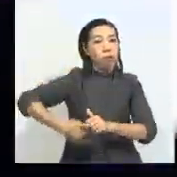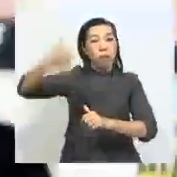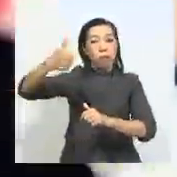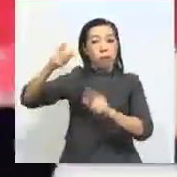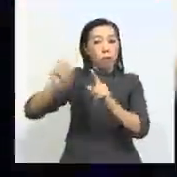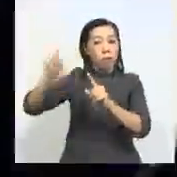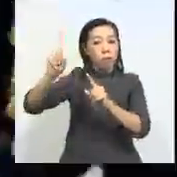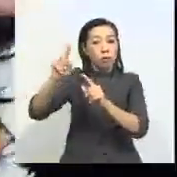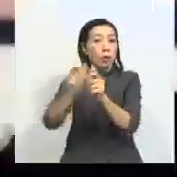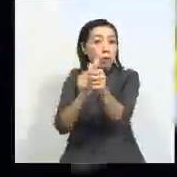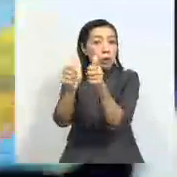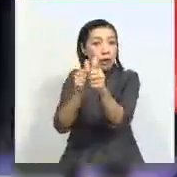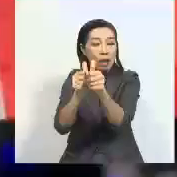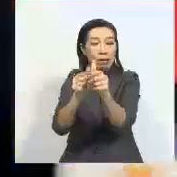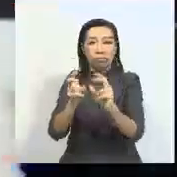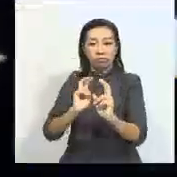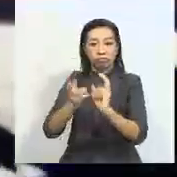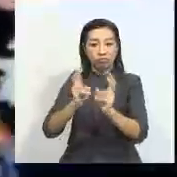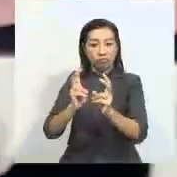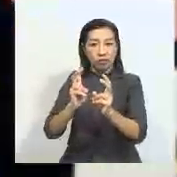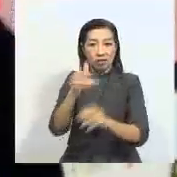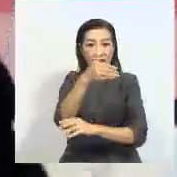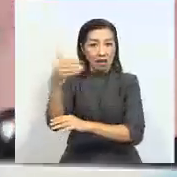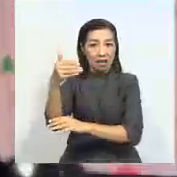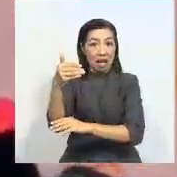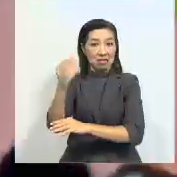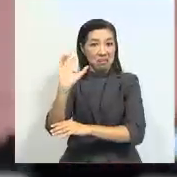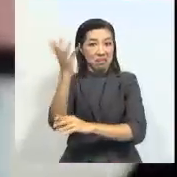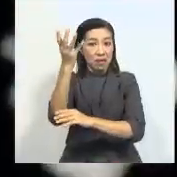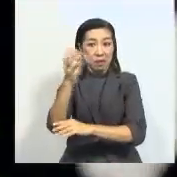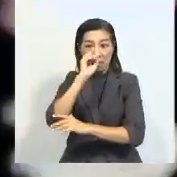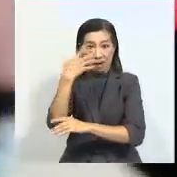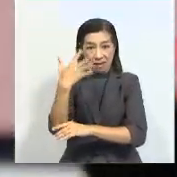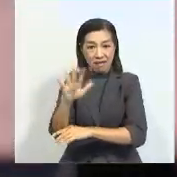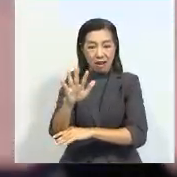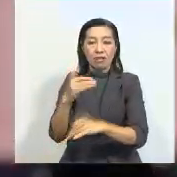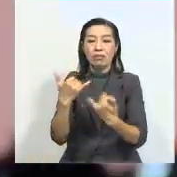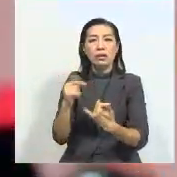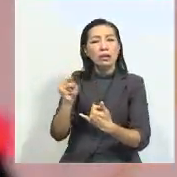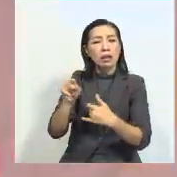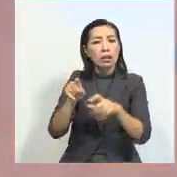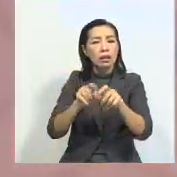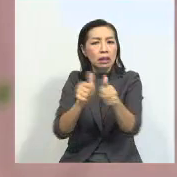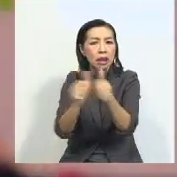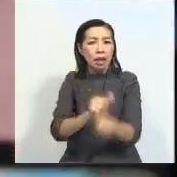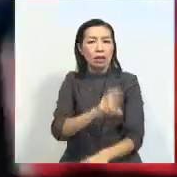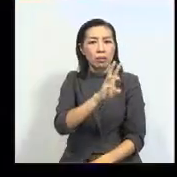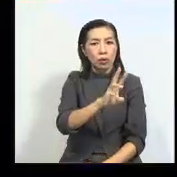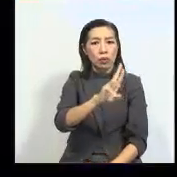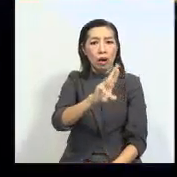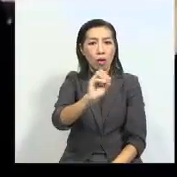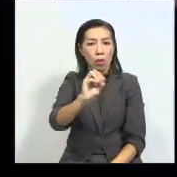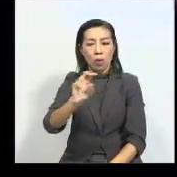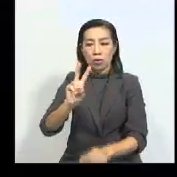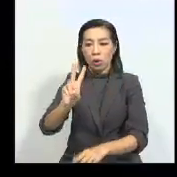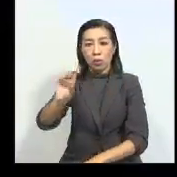ระดับโลกในการแข่งขันโอลิมปิกหุ่นยนต์ระดับนานาชาติอย่างที่เมื่อสักครู่เรียนคุณผู้ชมไปนะคะรายการ WRO 2019